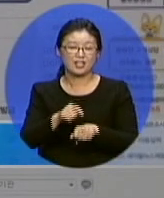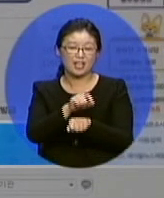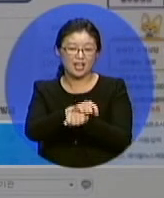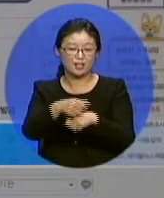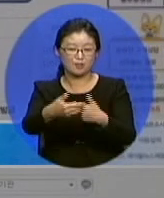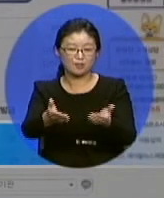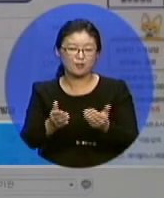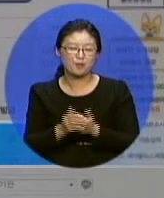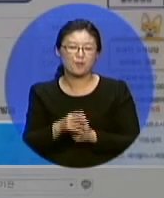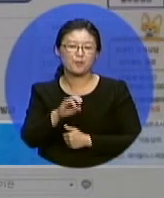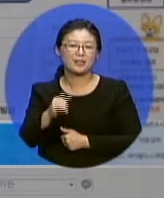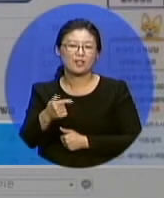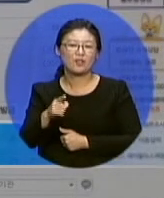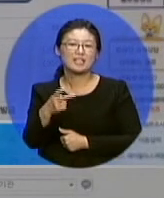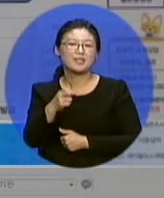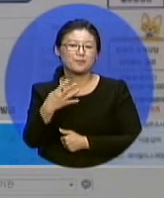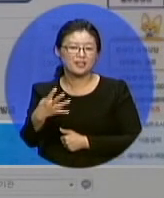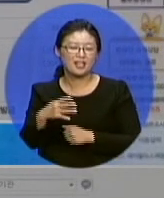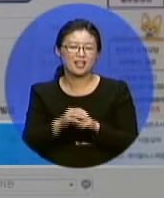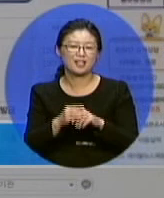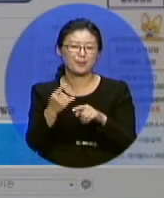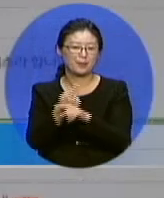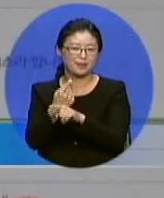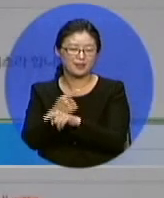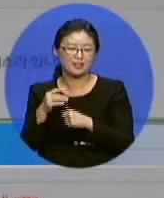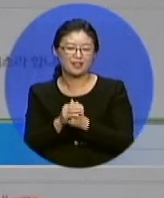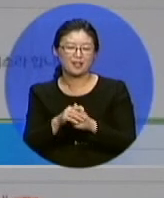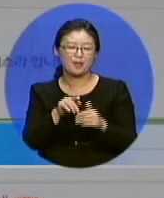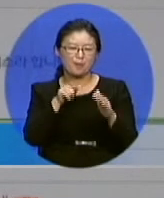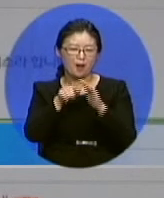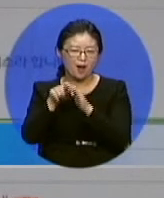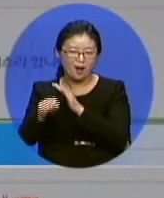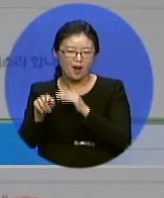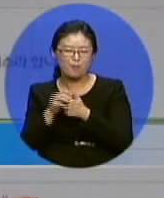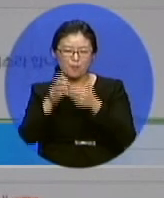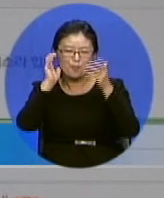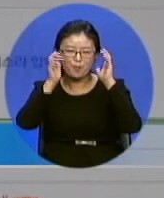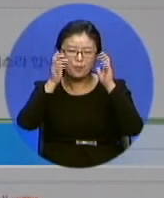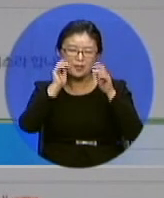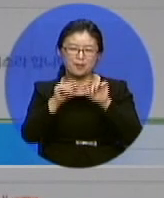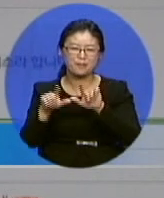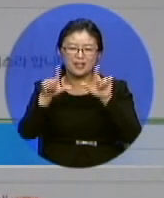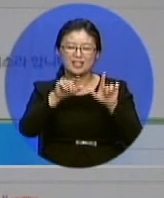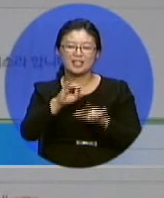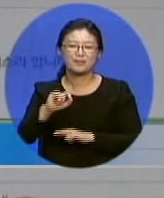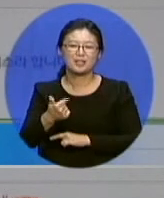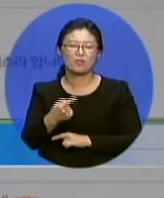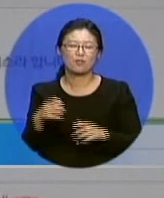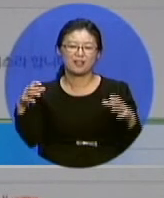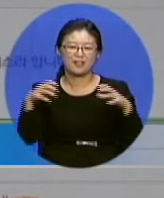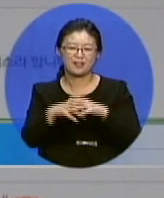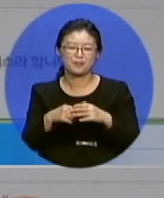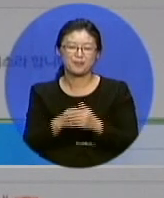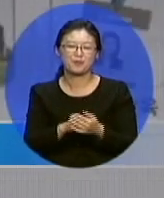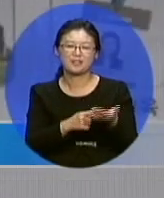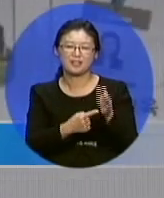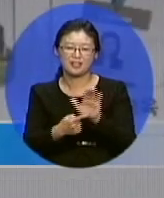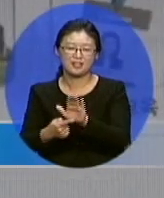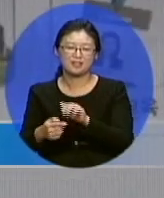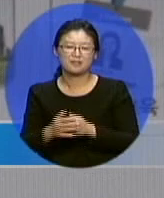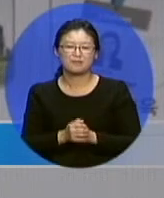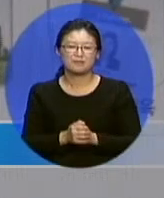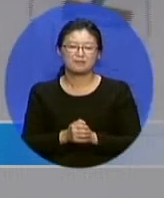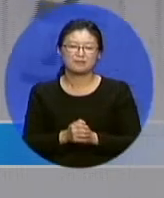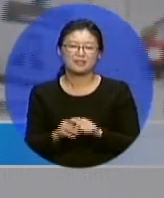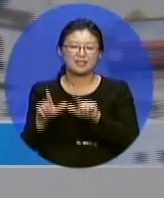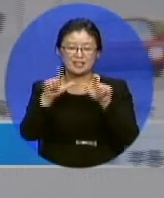민원 24를 개편해 여러 기관을 방문하거나 복잡한 처리가 필요한 생활 민원을 한 곳에 모아 안내하고 처리하는